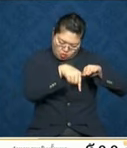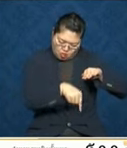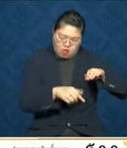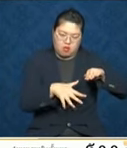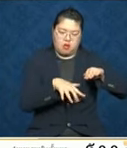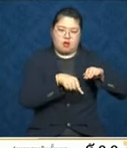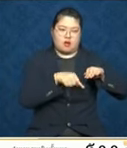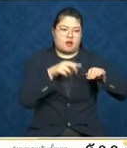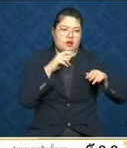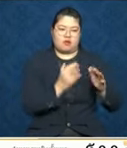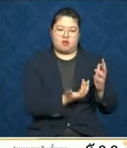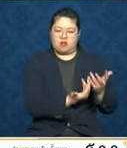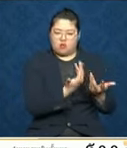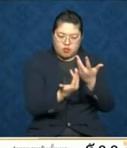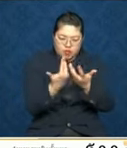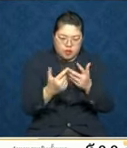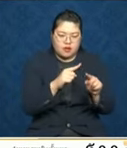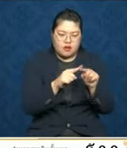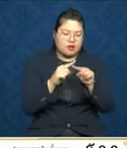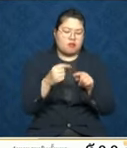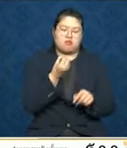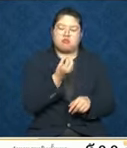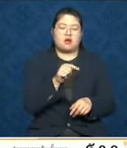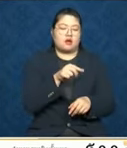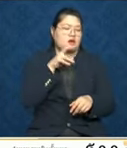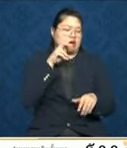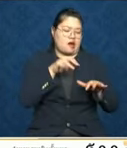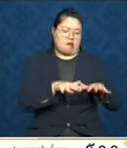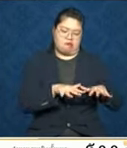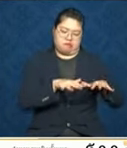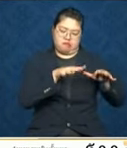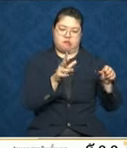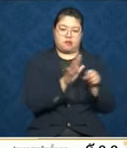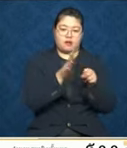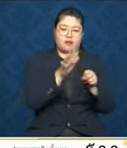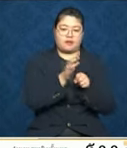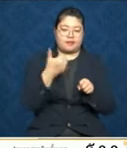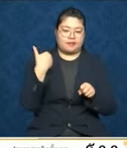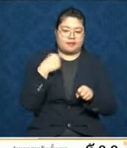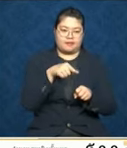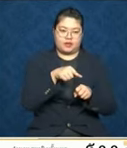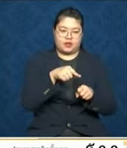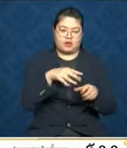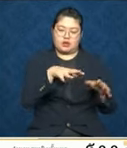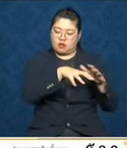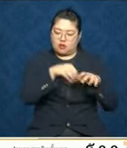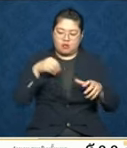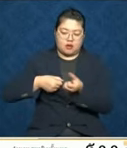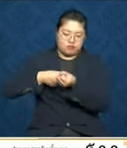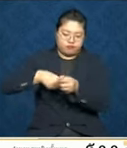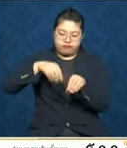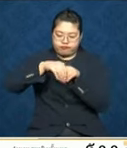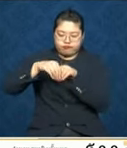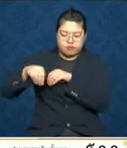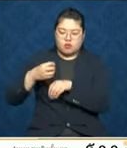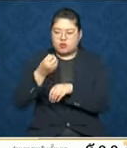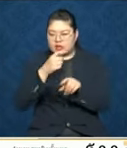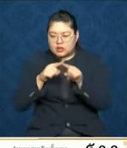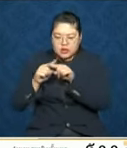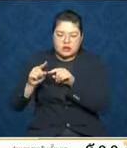ม่สามารถใช้ประโยชน์ได้เต็มที่ทำให้ปริมาณน้ำไม่เพียงพอเพื่อจะใช้ในการเกษตรและสำหรับอุปโภคบ